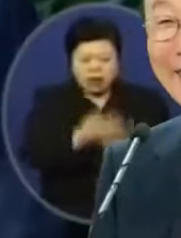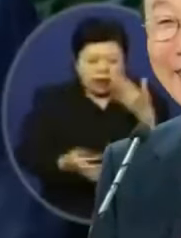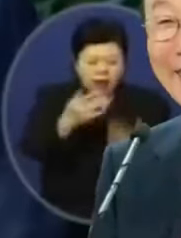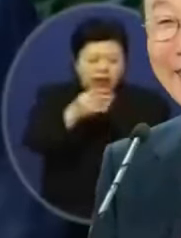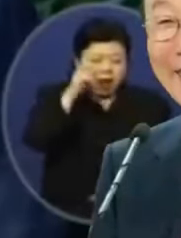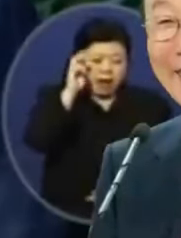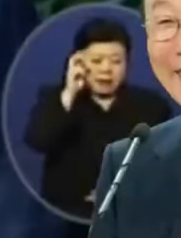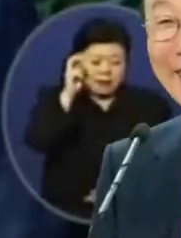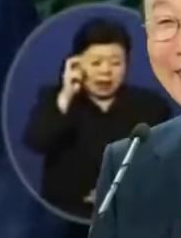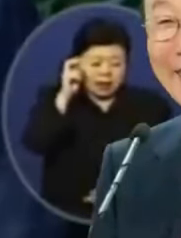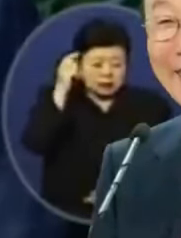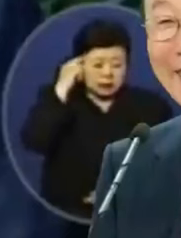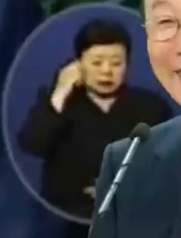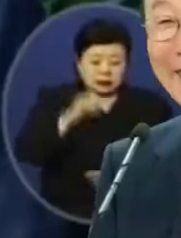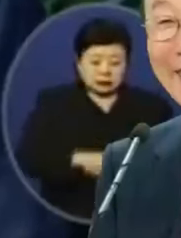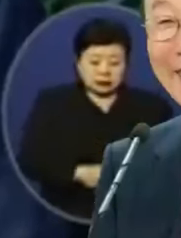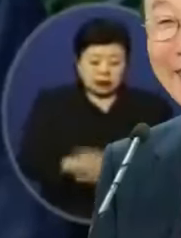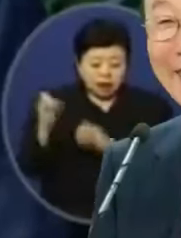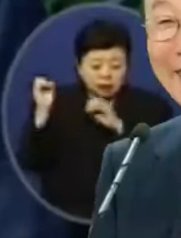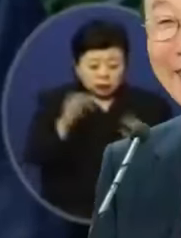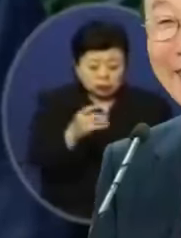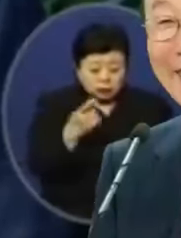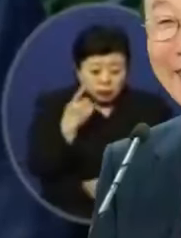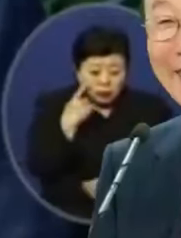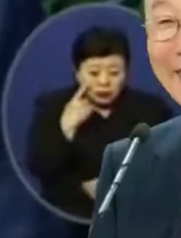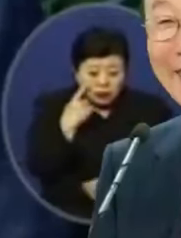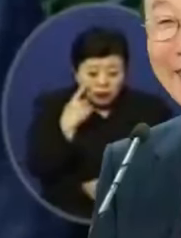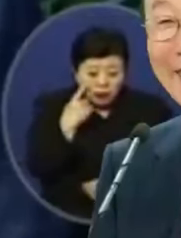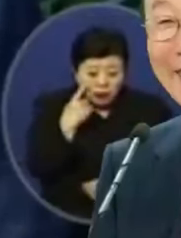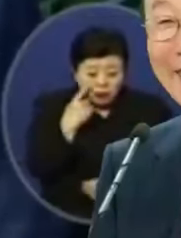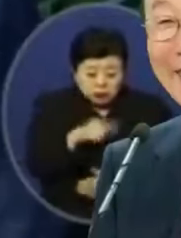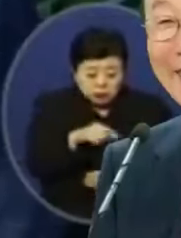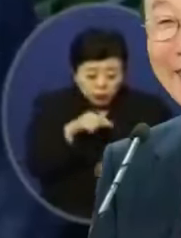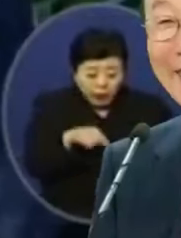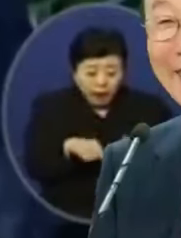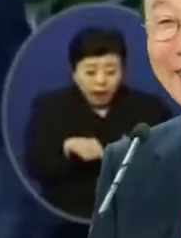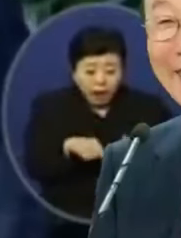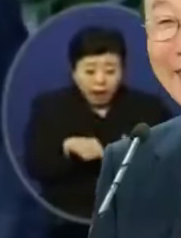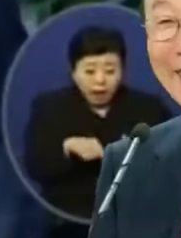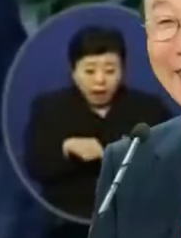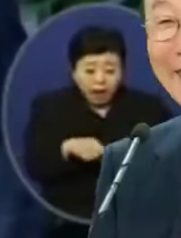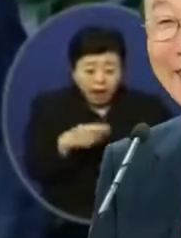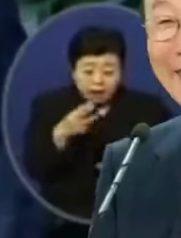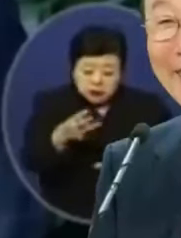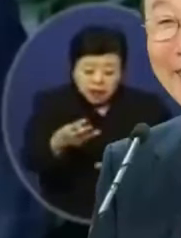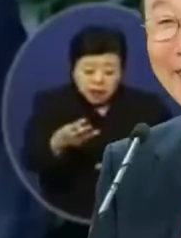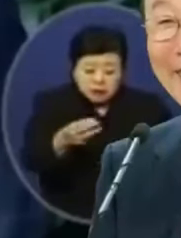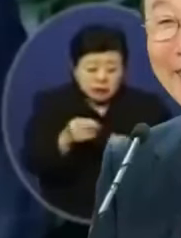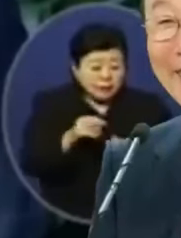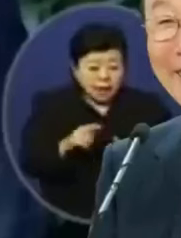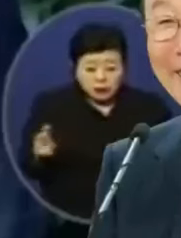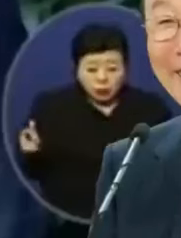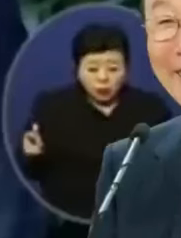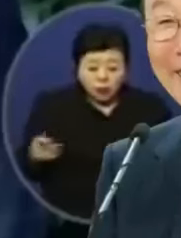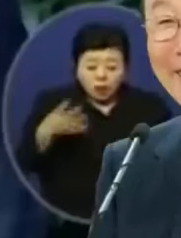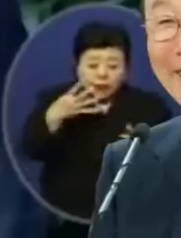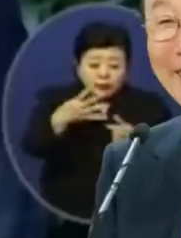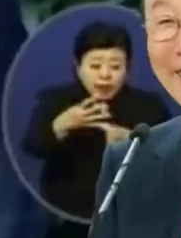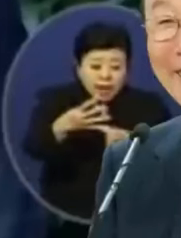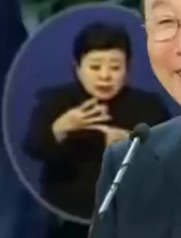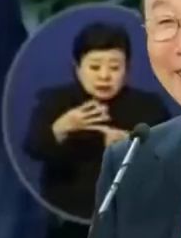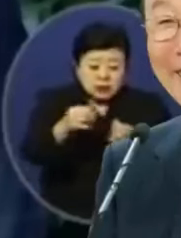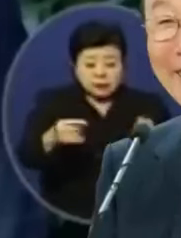알았는데 던져 놓고 보니까 불구덩이 속에 세 사람이 있는 것이 아니라 네